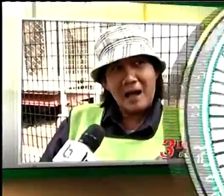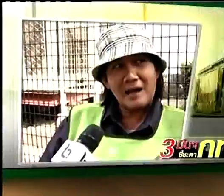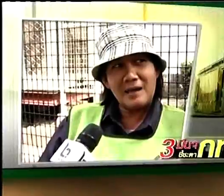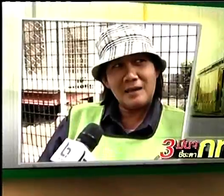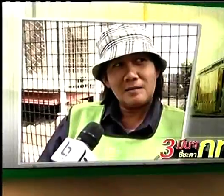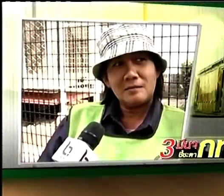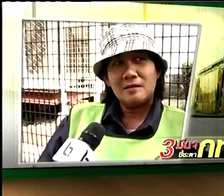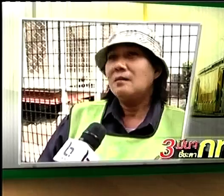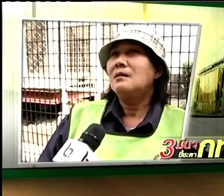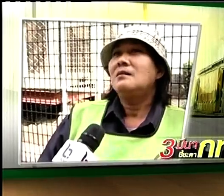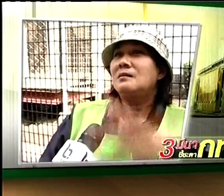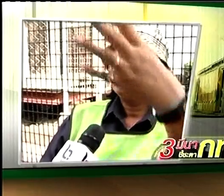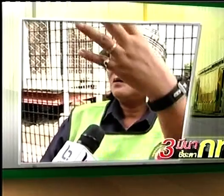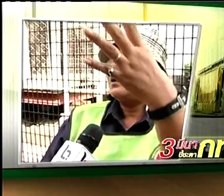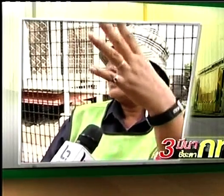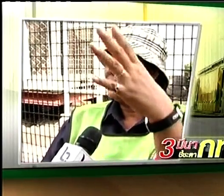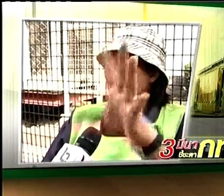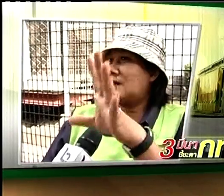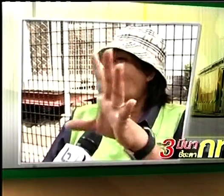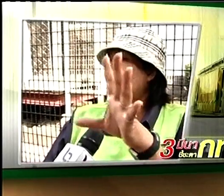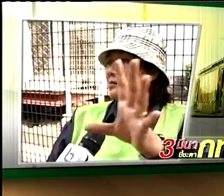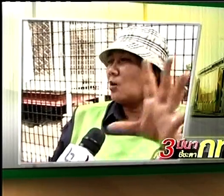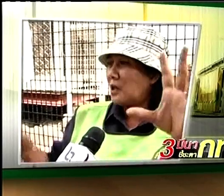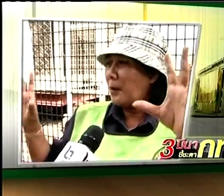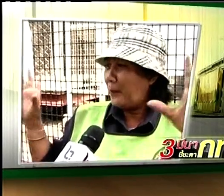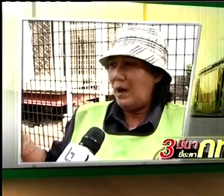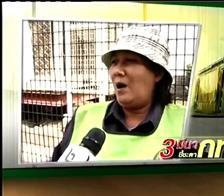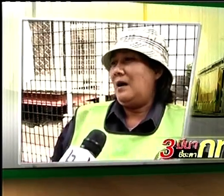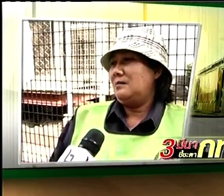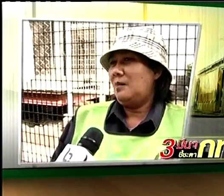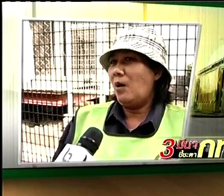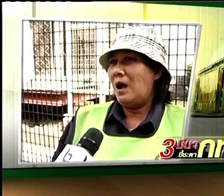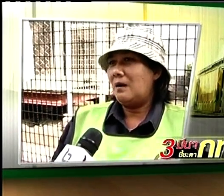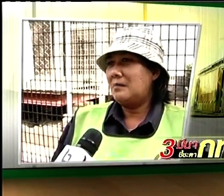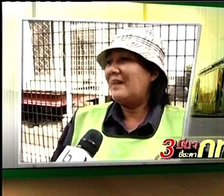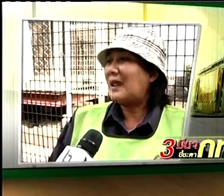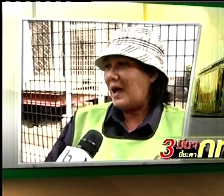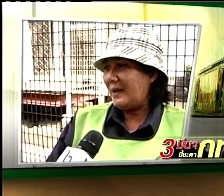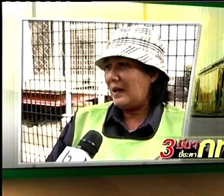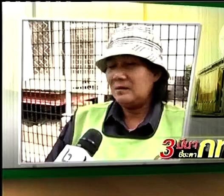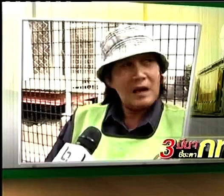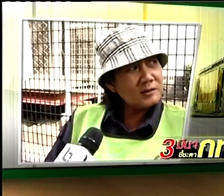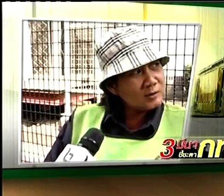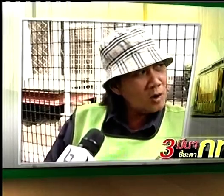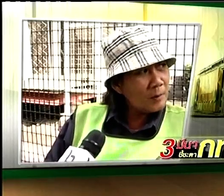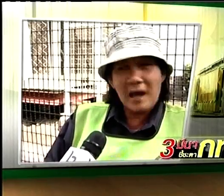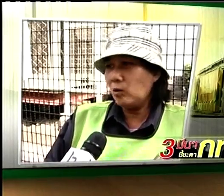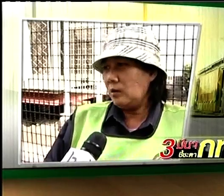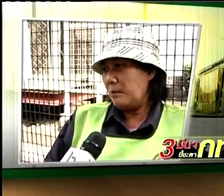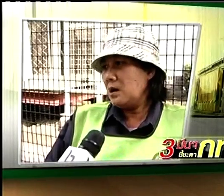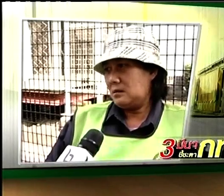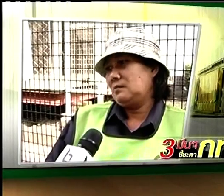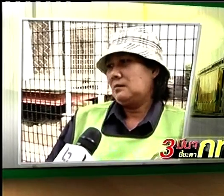อยากให้ติดกล้องตรงที่เปียวๆอ่ะเพราะว่ามันอันตรายไงอย่างช่วงสะพ